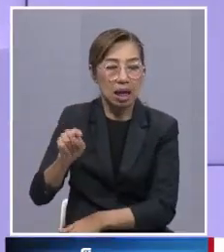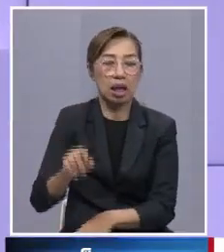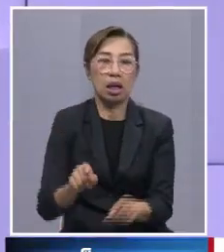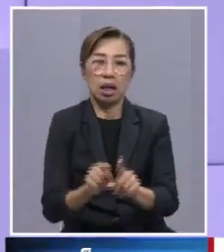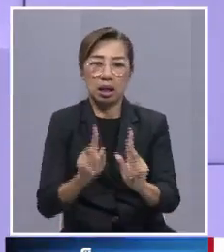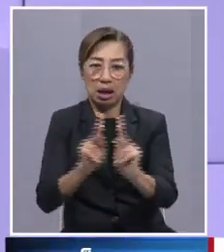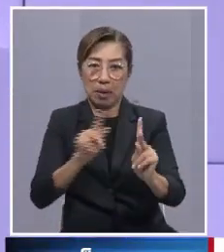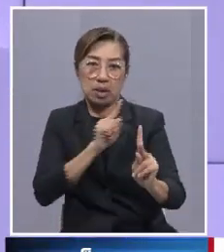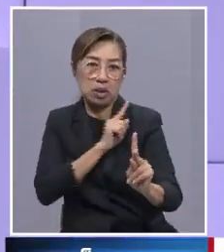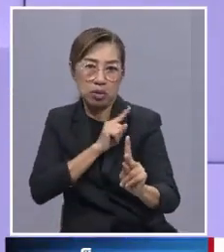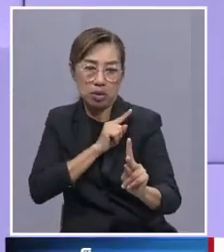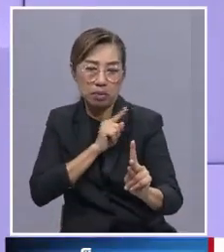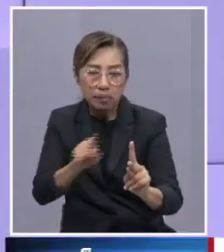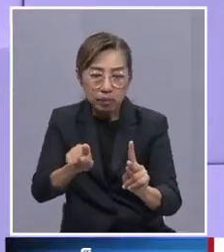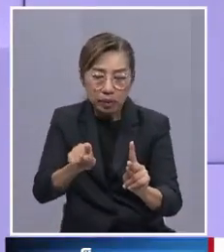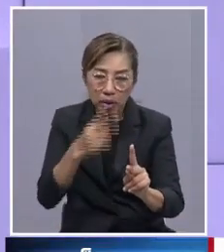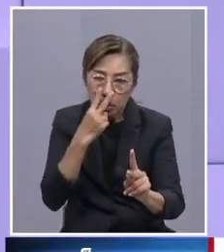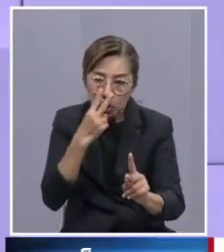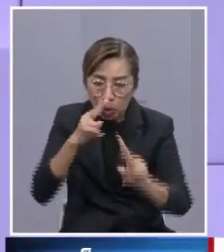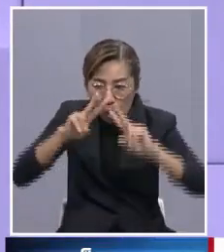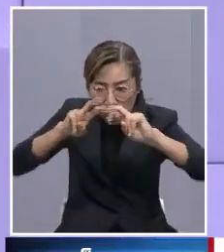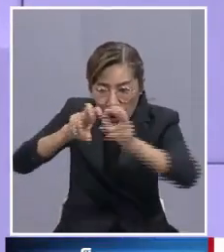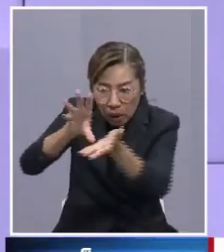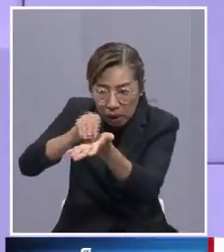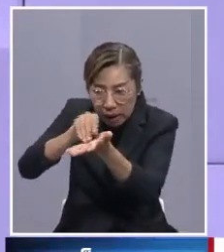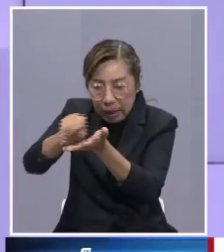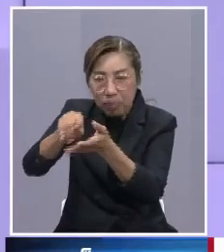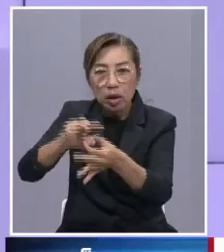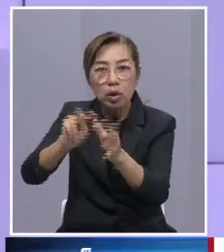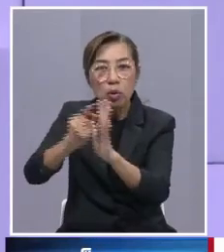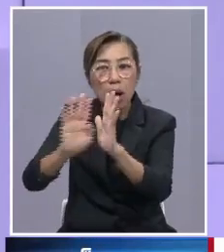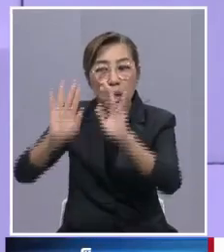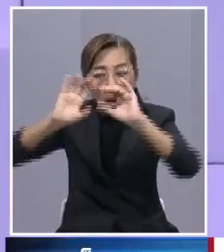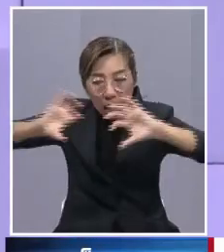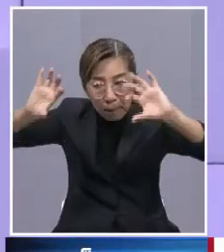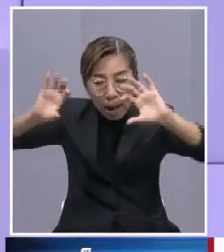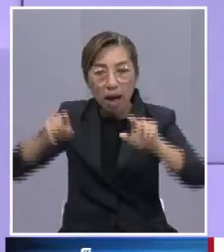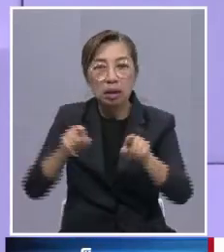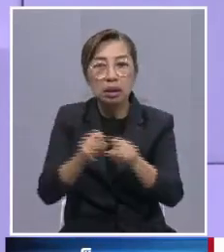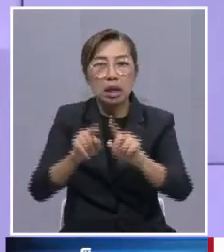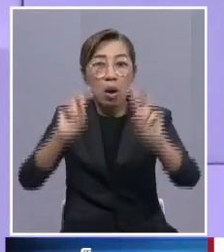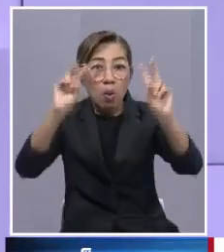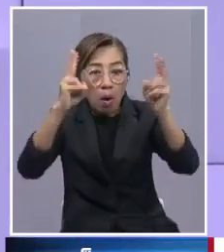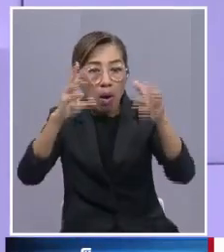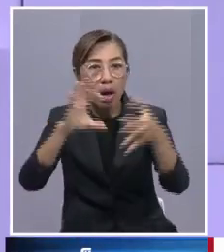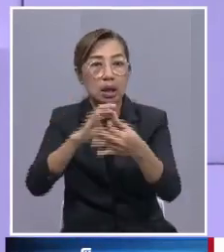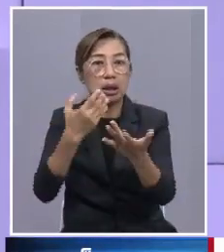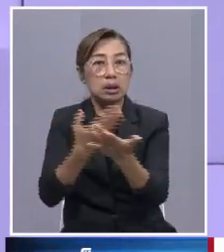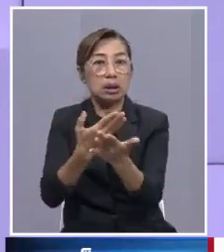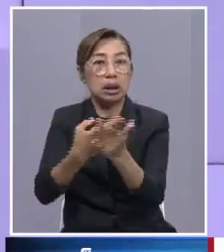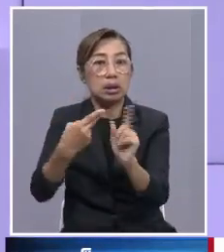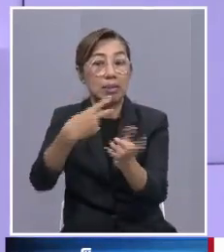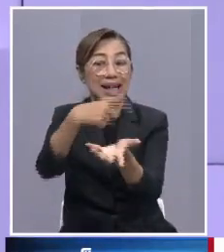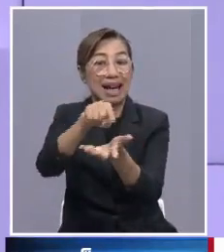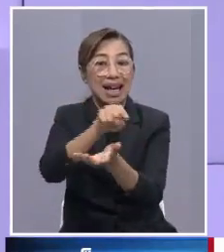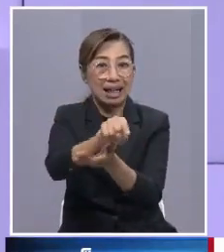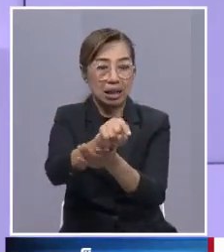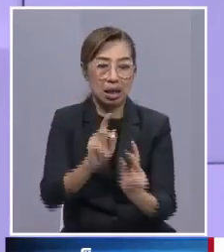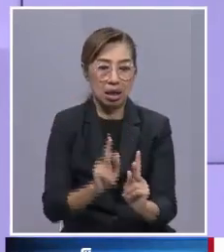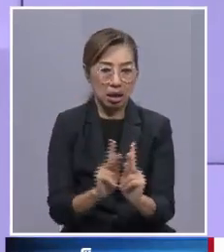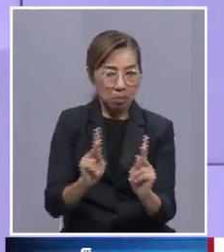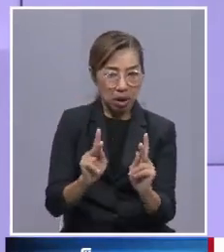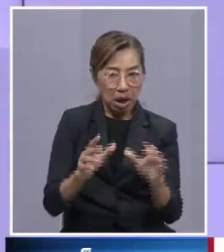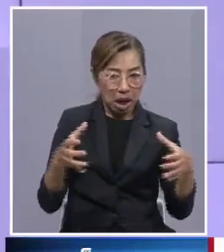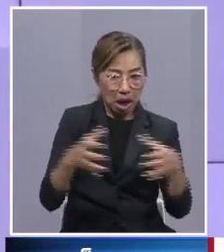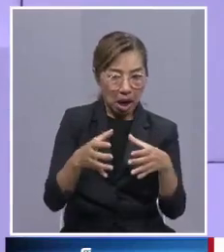เห็นเกี่ยวกับนโยบายรัฐบาลกรณีการเติมเงิน 10,000บาทผ่านดิจิทัล walletตามที่คณะกรรมการเฝ้าระวังและประเมิน